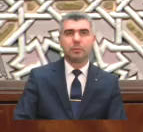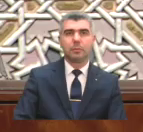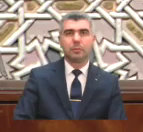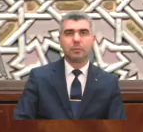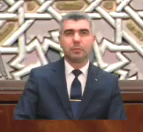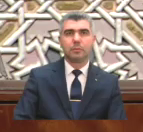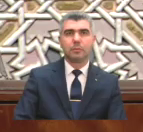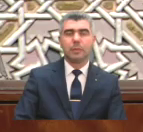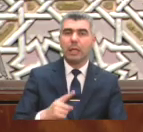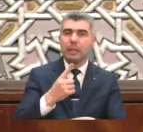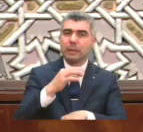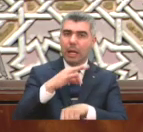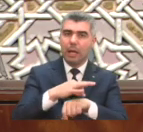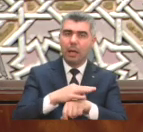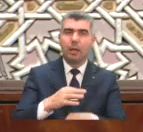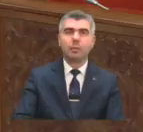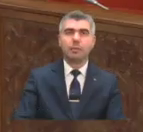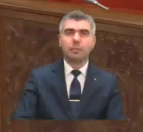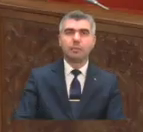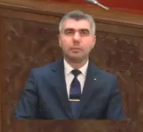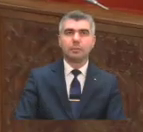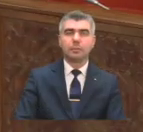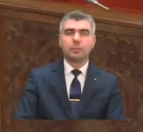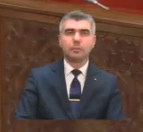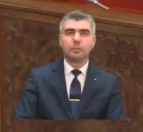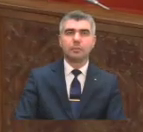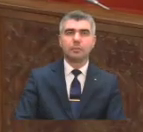دقيقه. نعم.